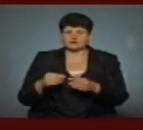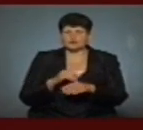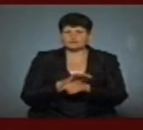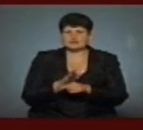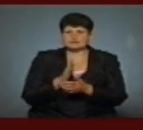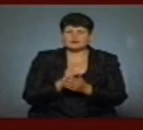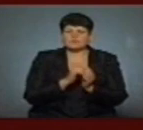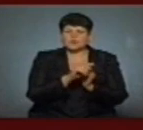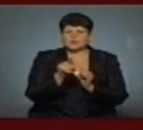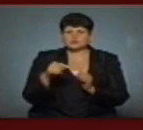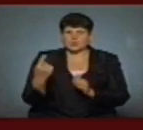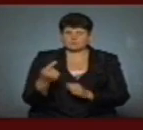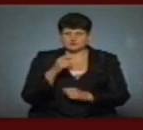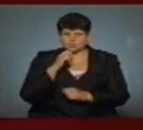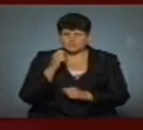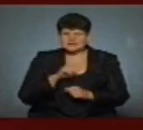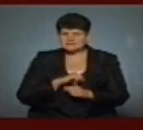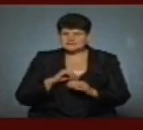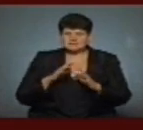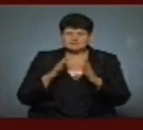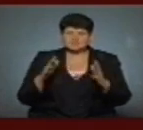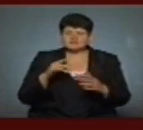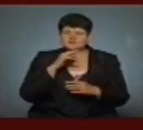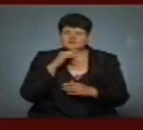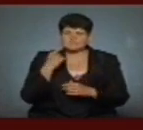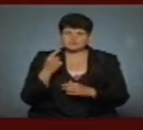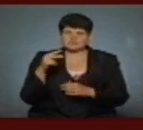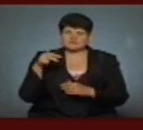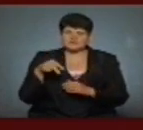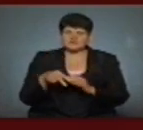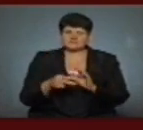в кожній області України. Найбільше у Чернівецькій області –